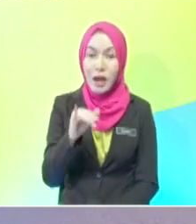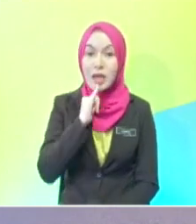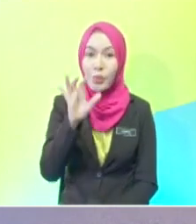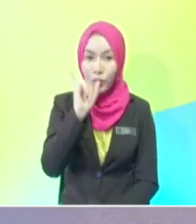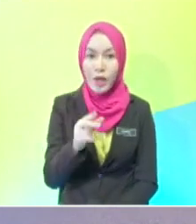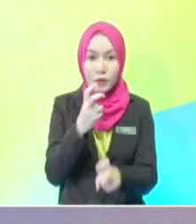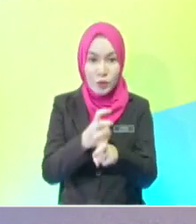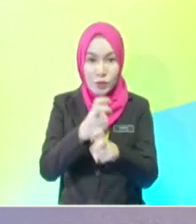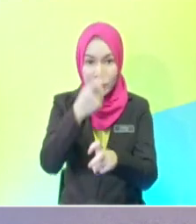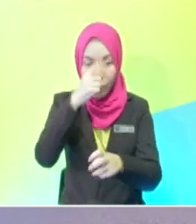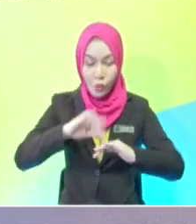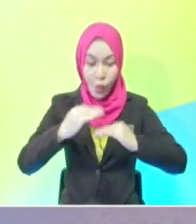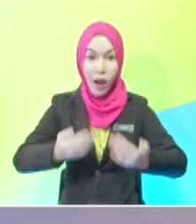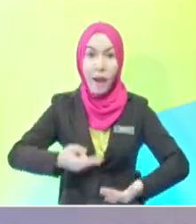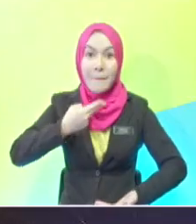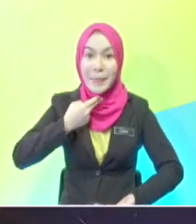insyaallah